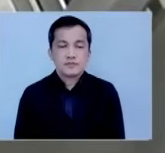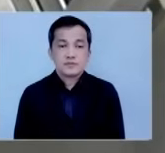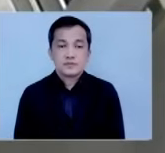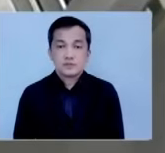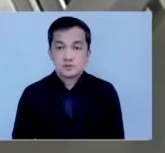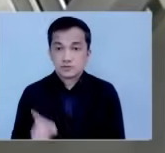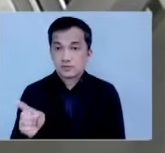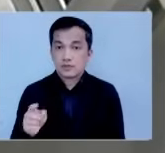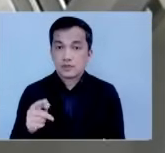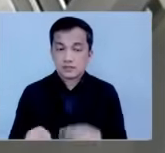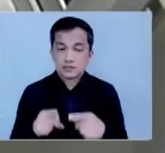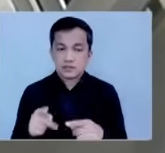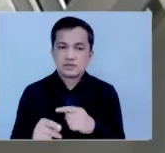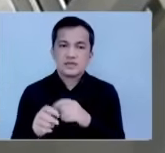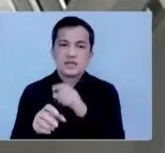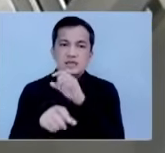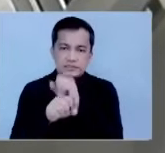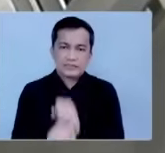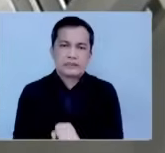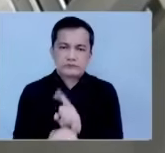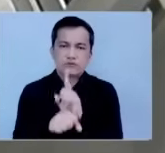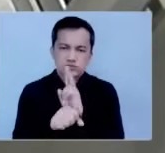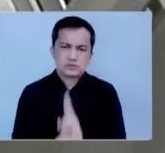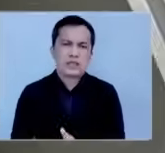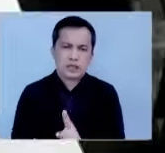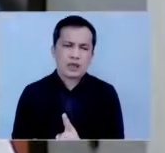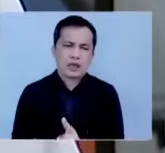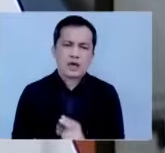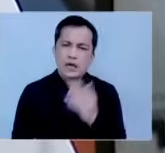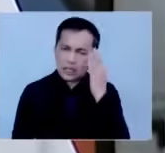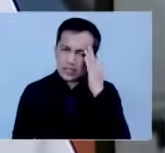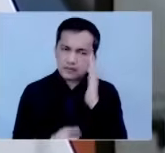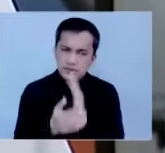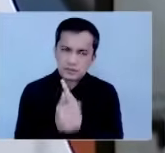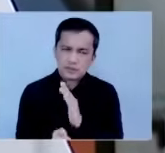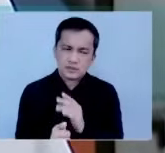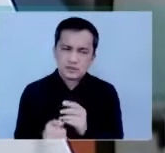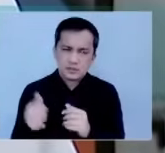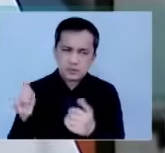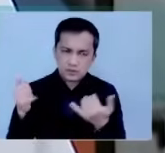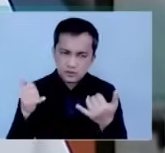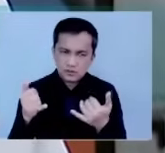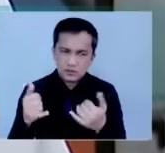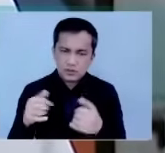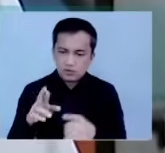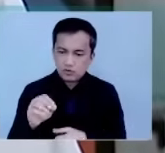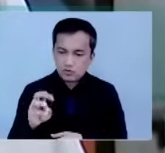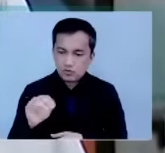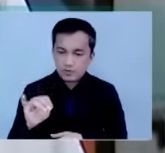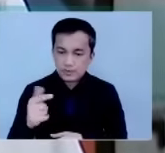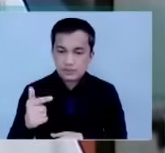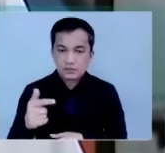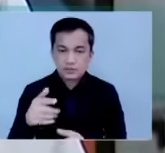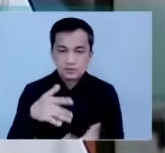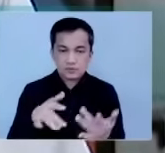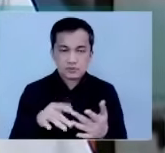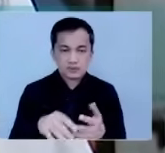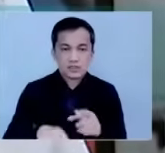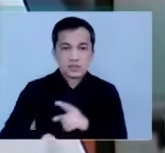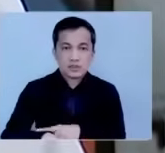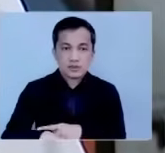is ay mga sanay na alam nila yung tamang pag rubing alam na kami rubing Al dinong kapulisan